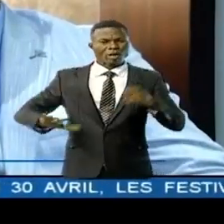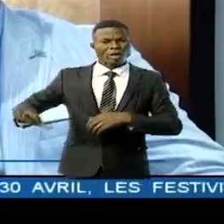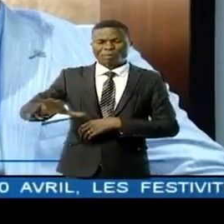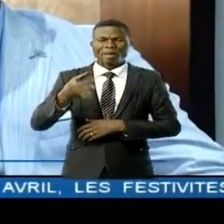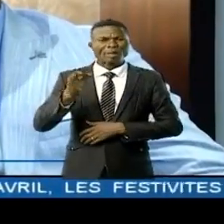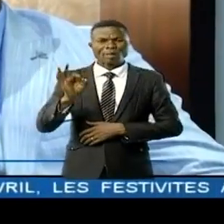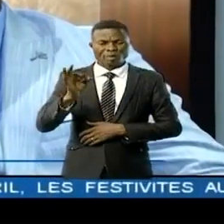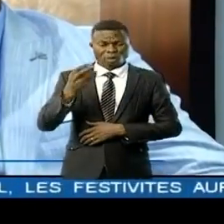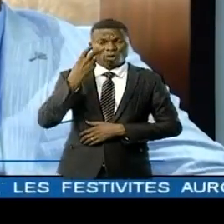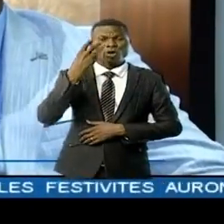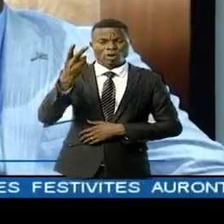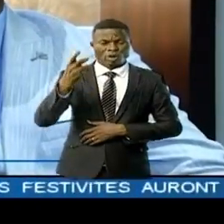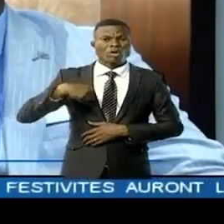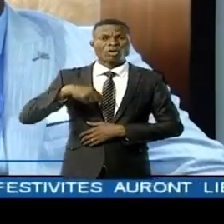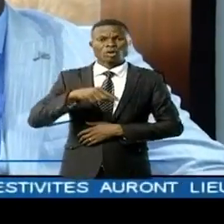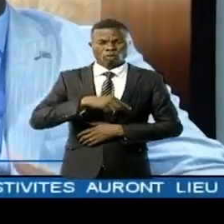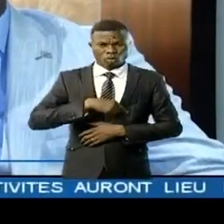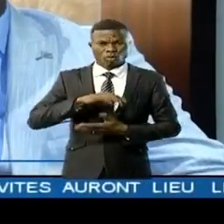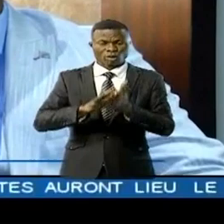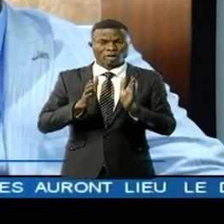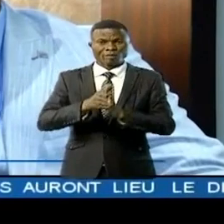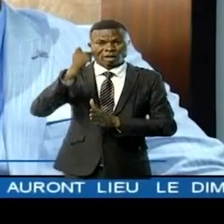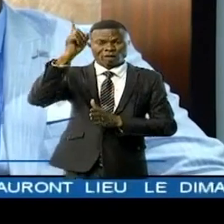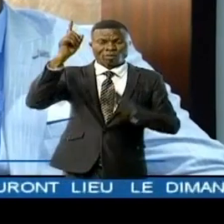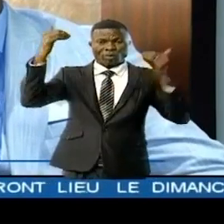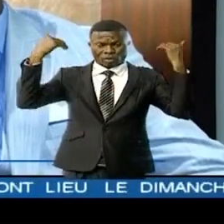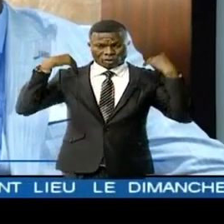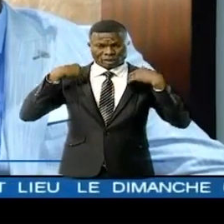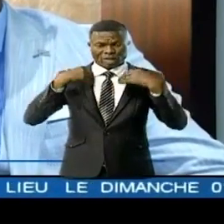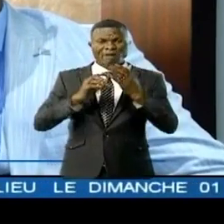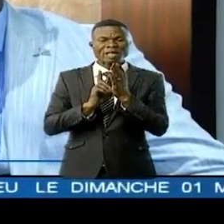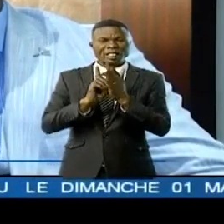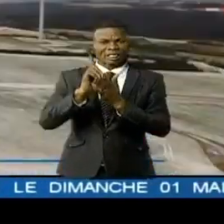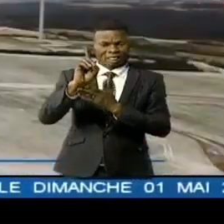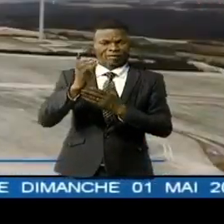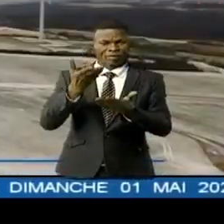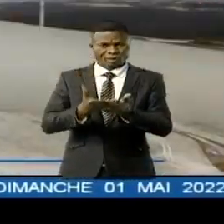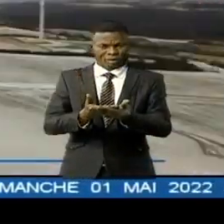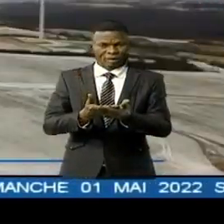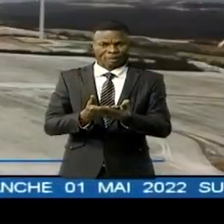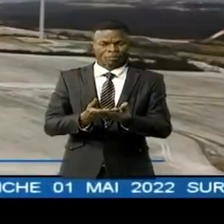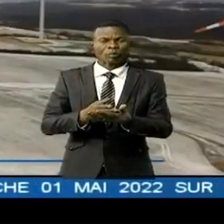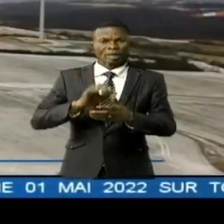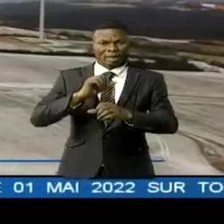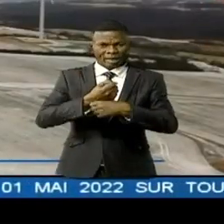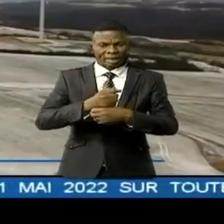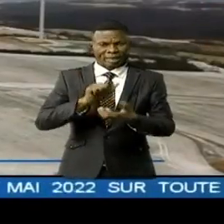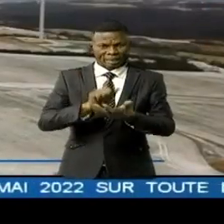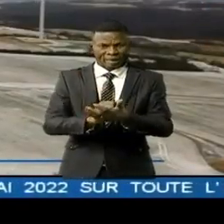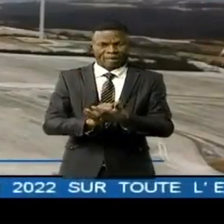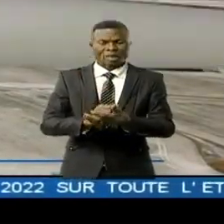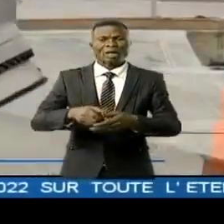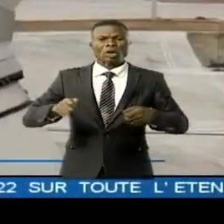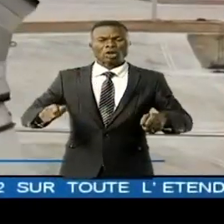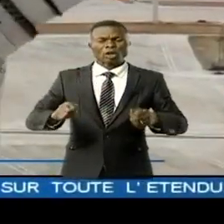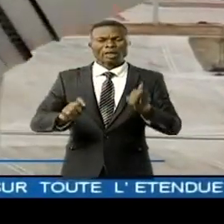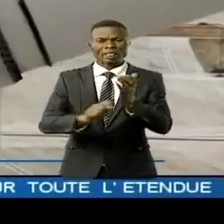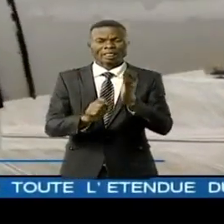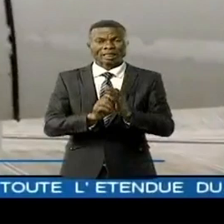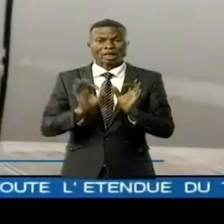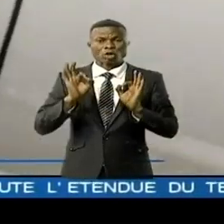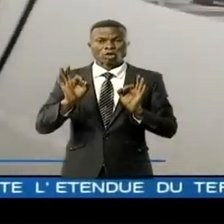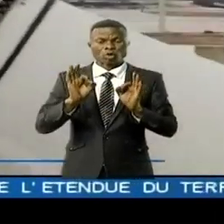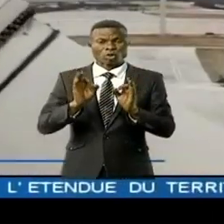ils sentent que nous devons être des leaders, des précurseurs, des pionniers en cette matière des énergies renouvelables. Et vous savez,